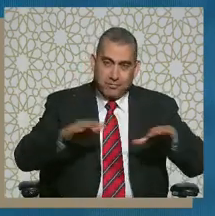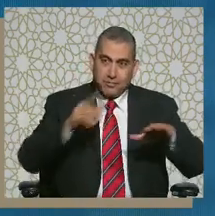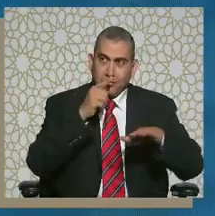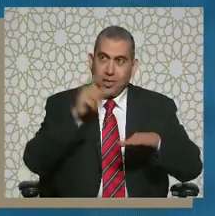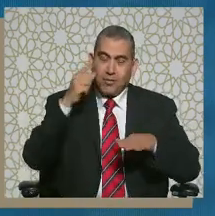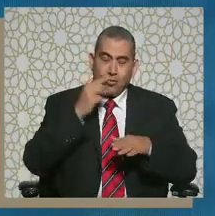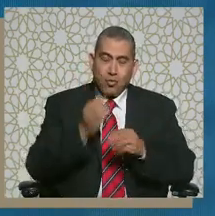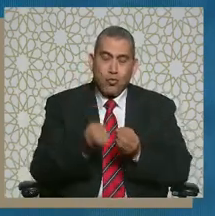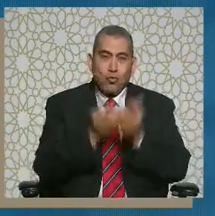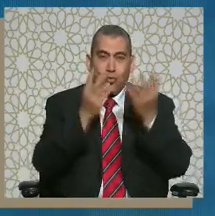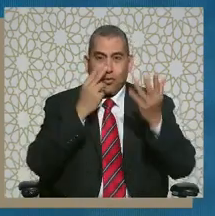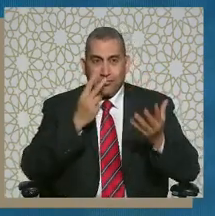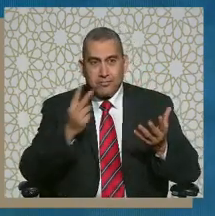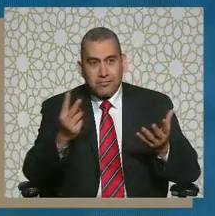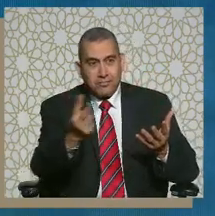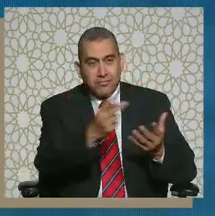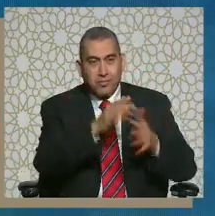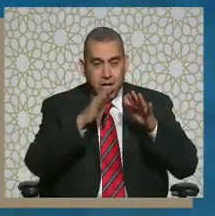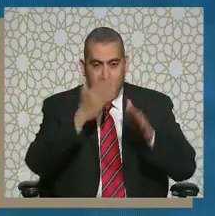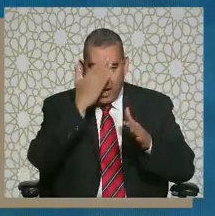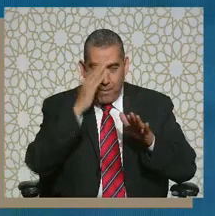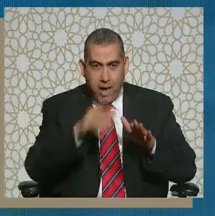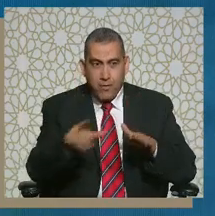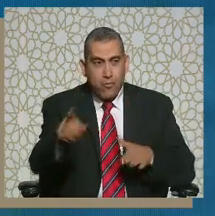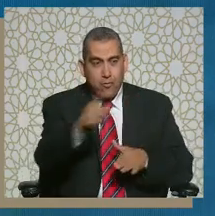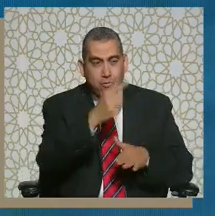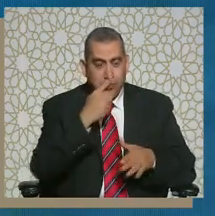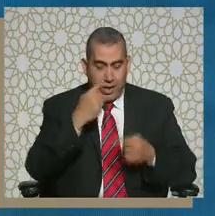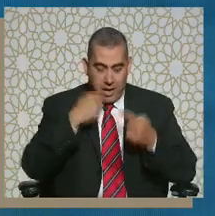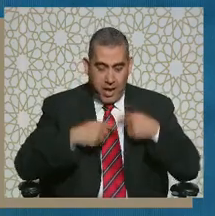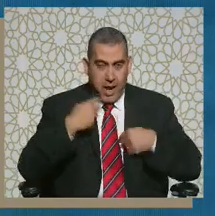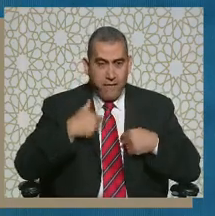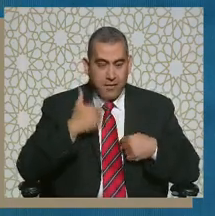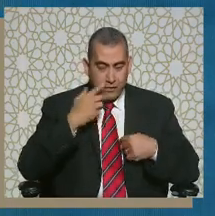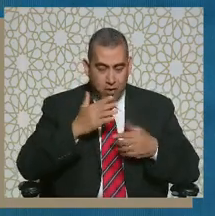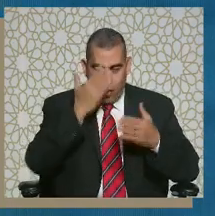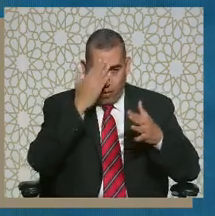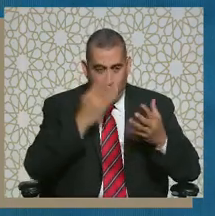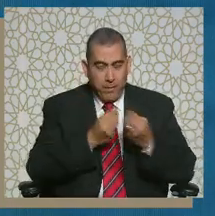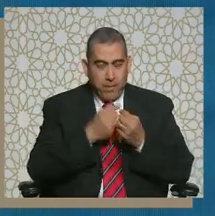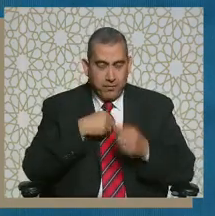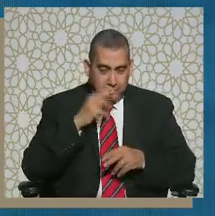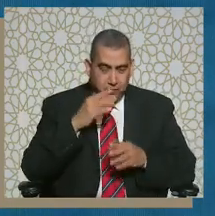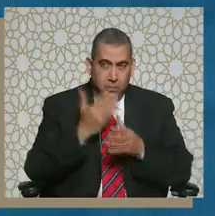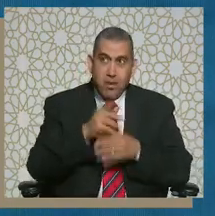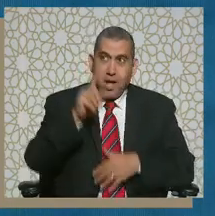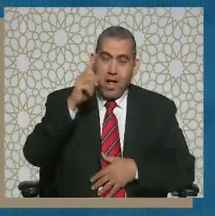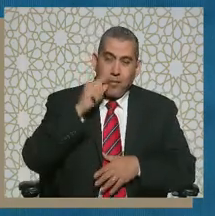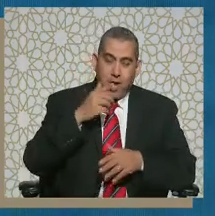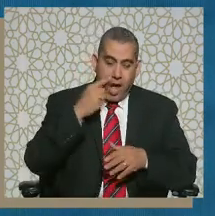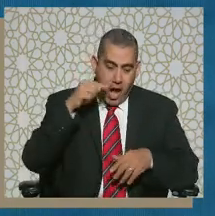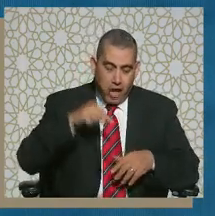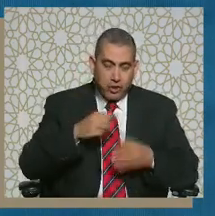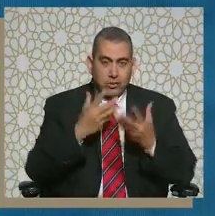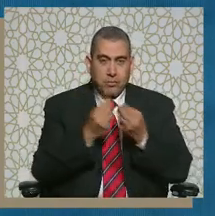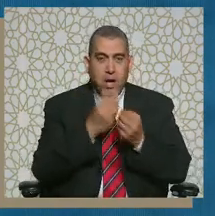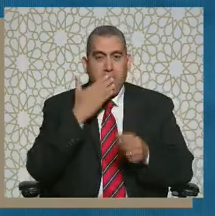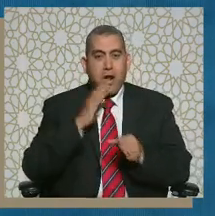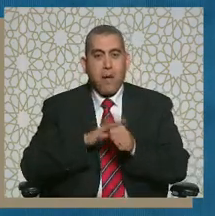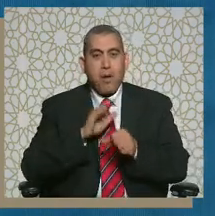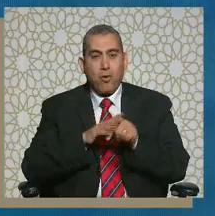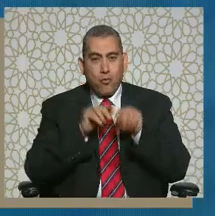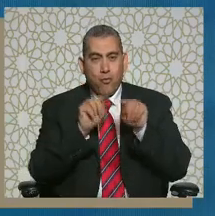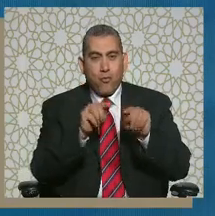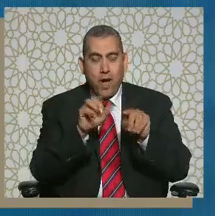انواره ويشوف العباد ويشوف نفسه كمان مع العباد ده بيعيش في رمضان لانه